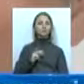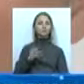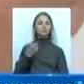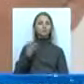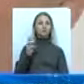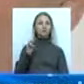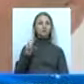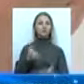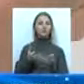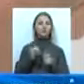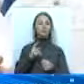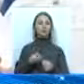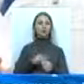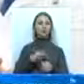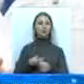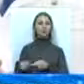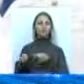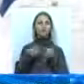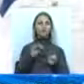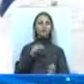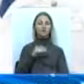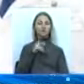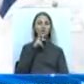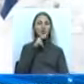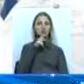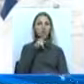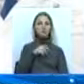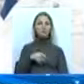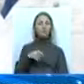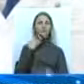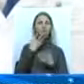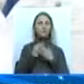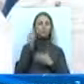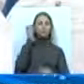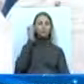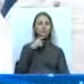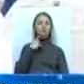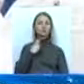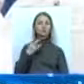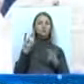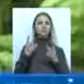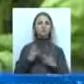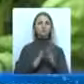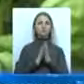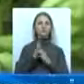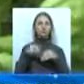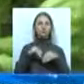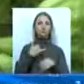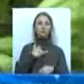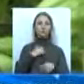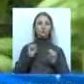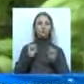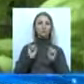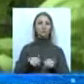зерттегелі оны Қазақстанда да өсіруге болады деген байлам жасады. Жүз жаңа есімнің біріне лайықты деп танылған азамат ұжымға келген жастарды да